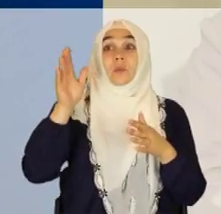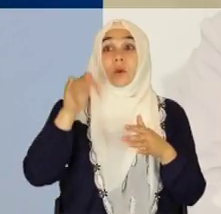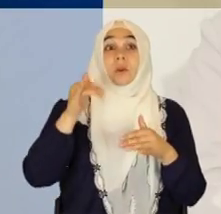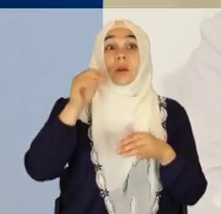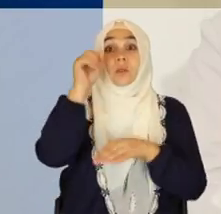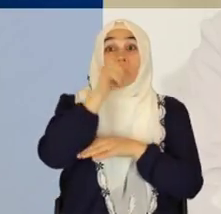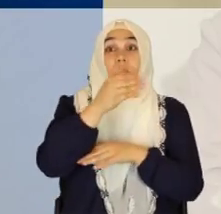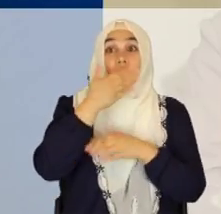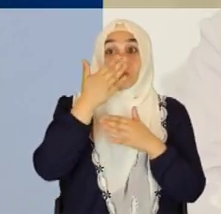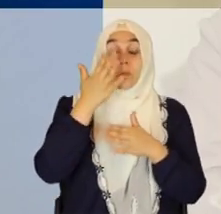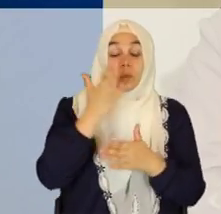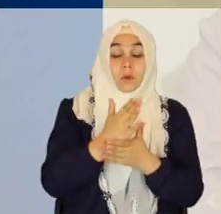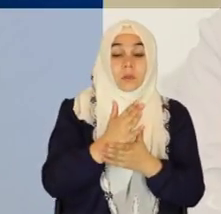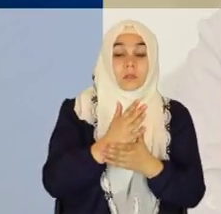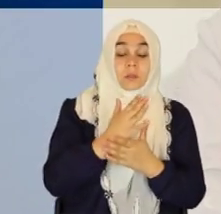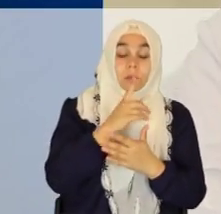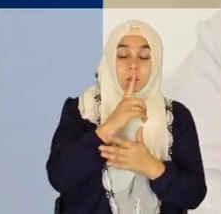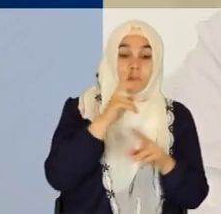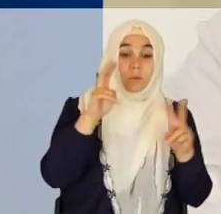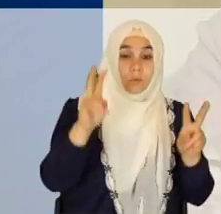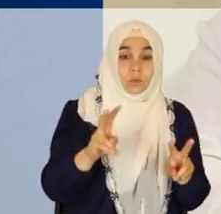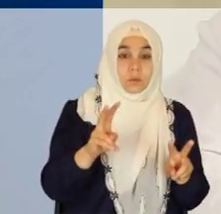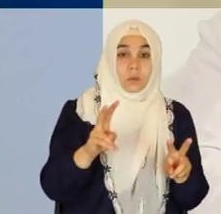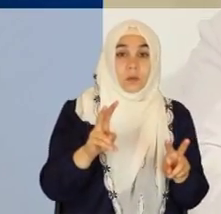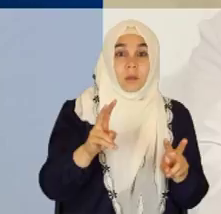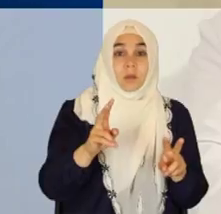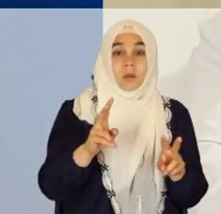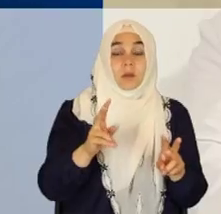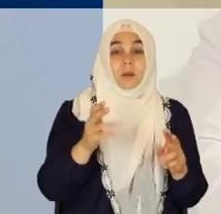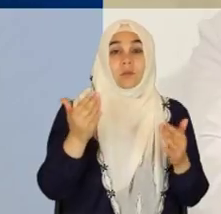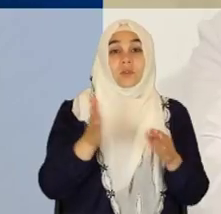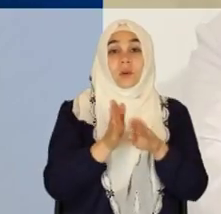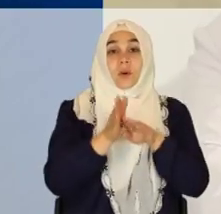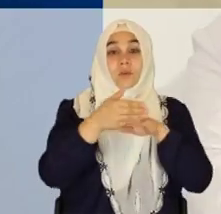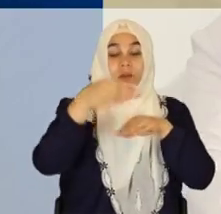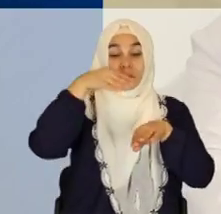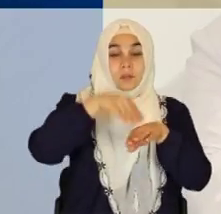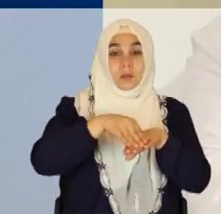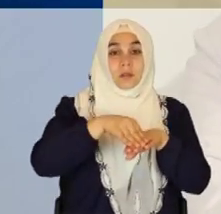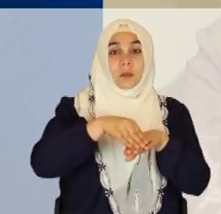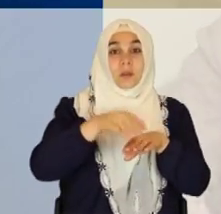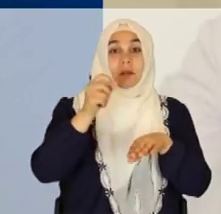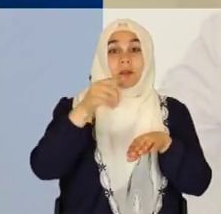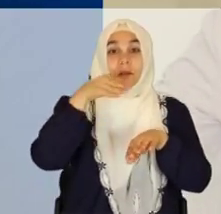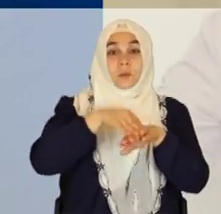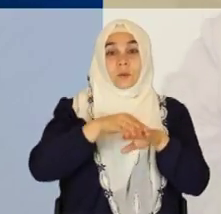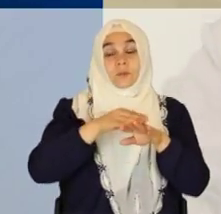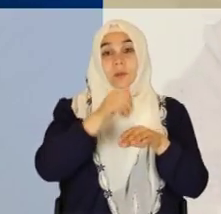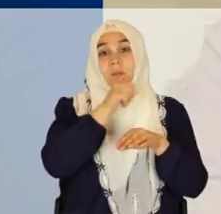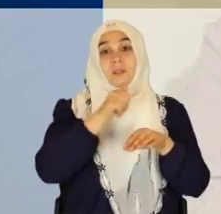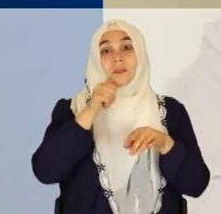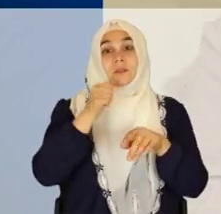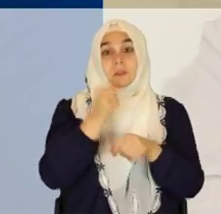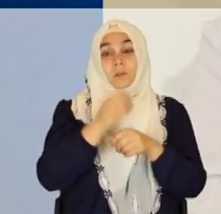namoz o'qishayotganda sekin borib turib, kovushini ichiga xaltani solib qo'yib o'zi qochib ketar ekan.